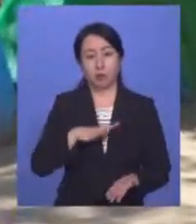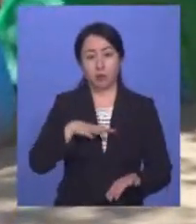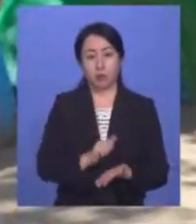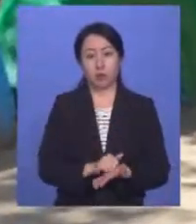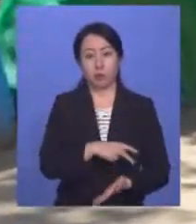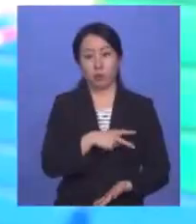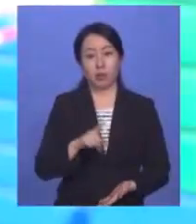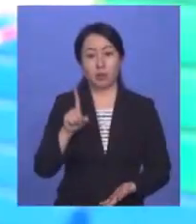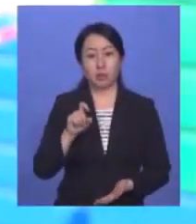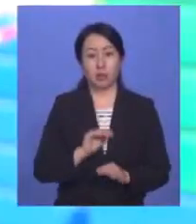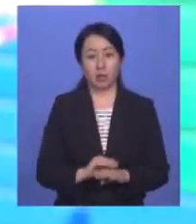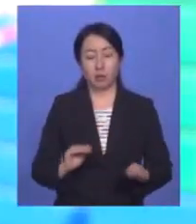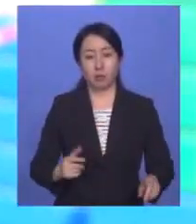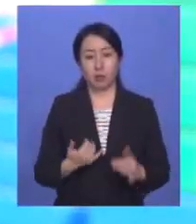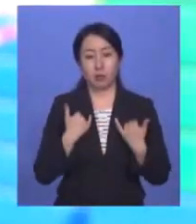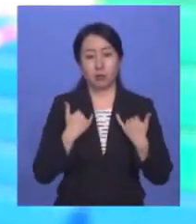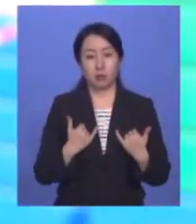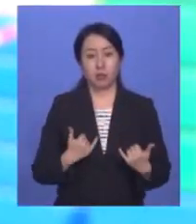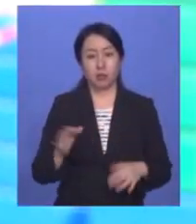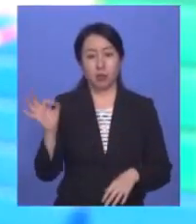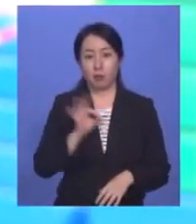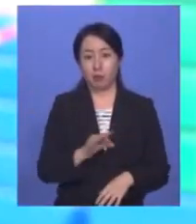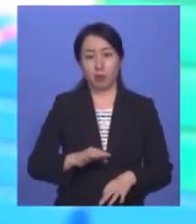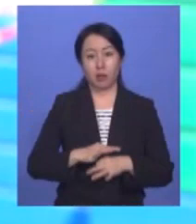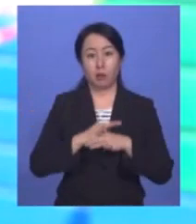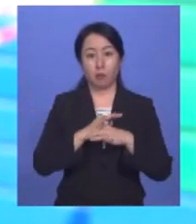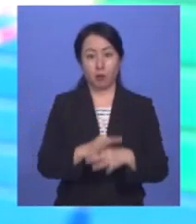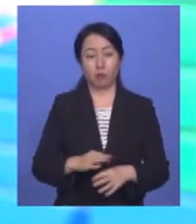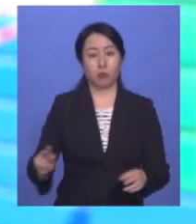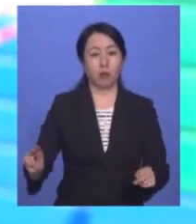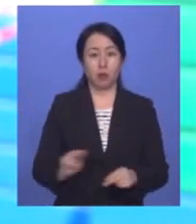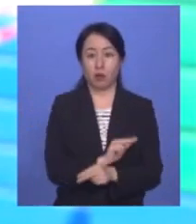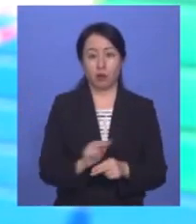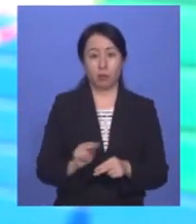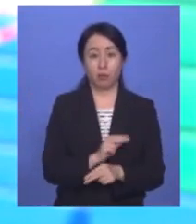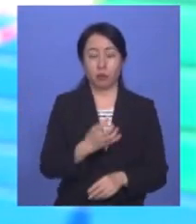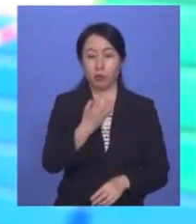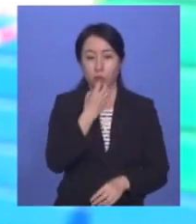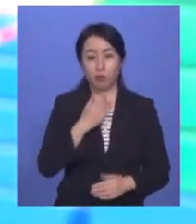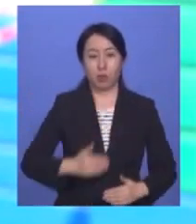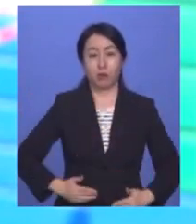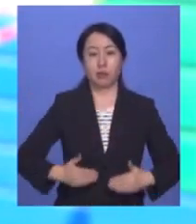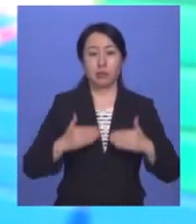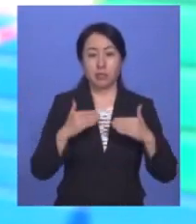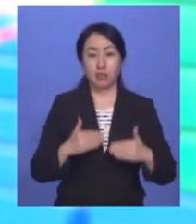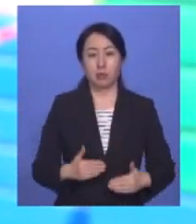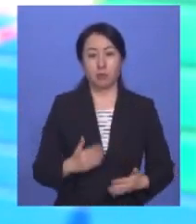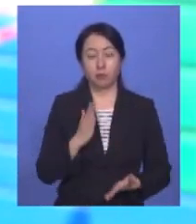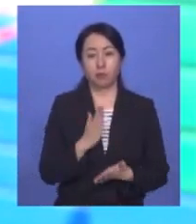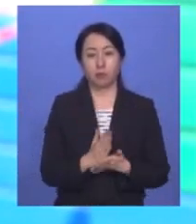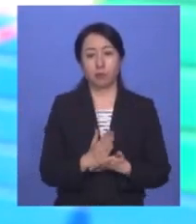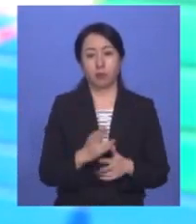занимается порядка 100 ребят. На данный момент у нас проводится ремонт по утеплению стен фасада,